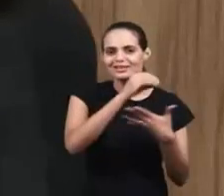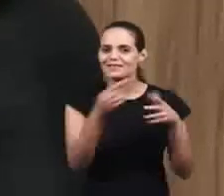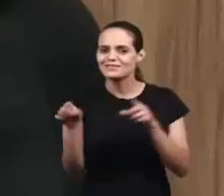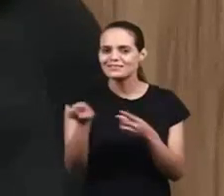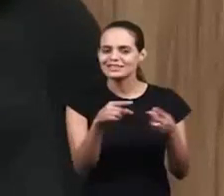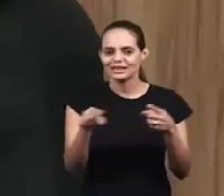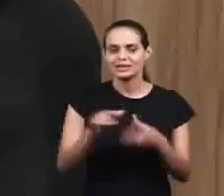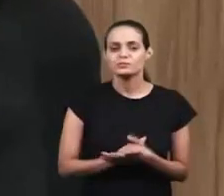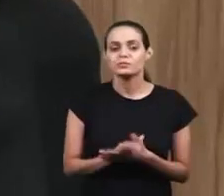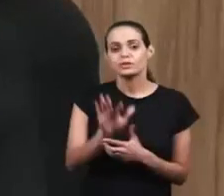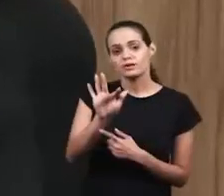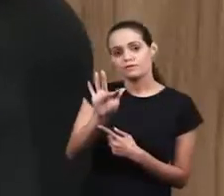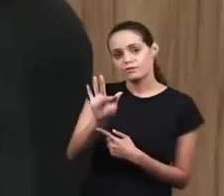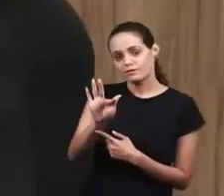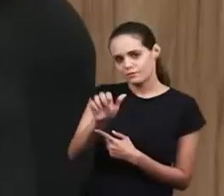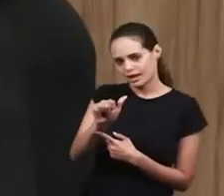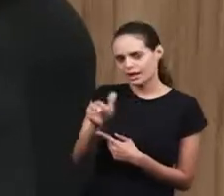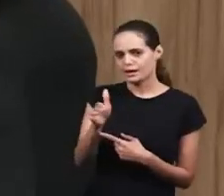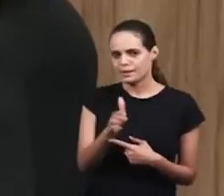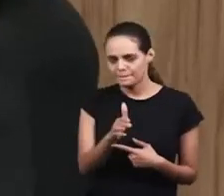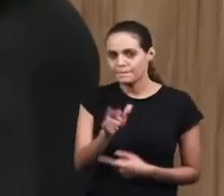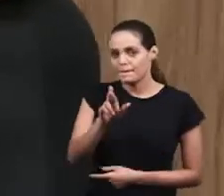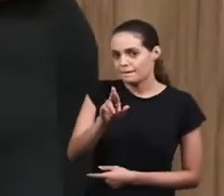zu unserer Stunde übergehen.